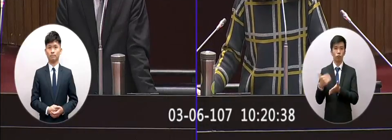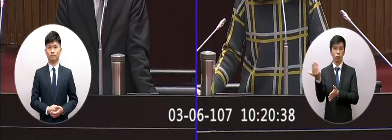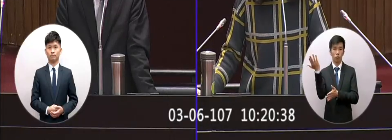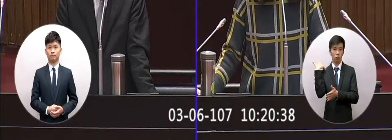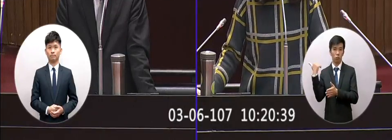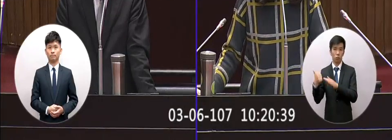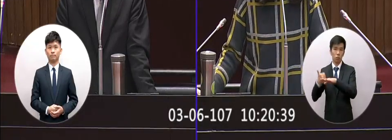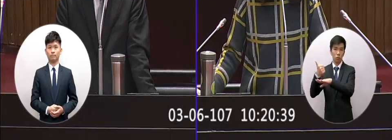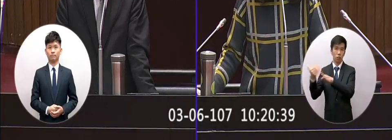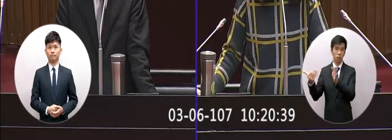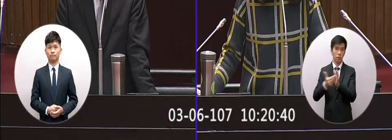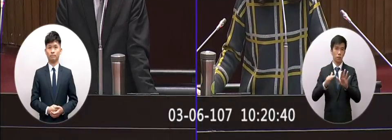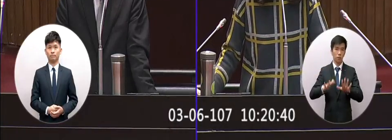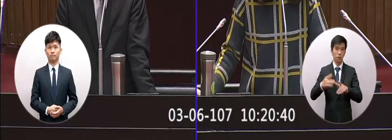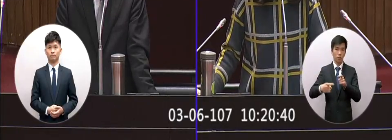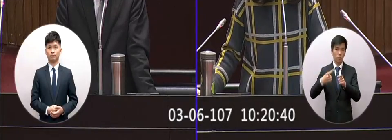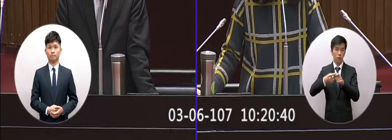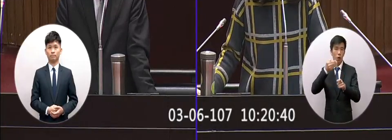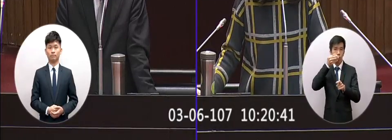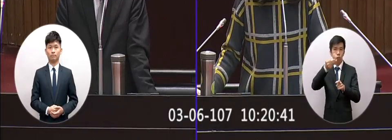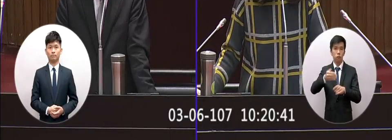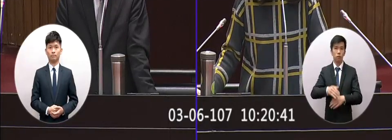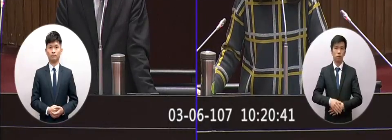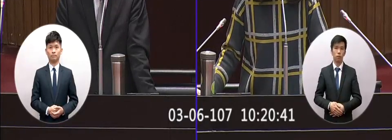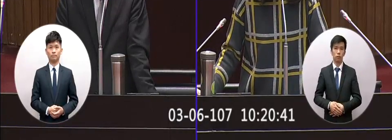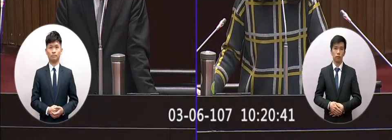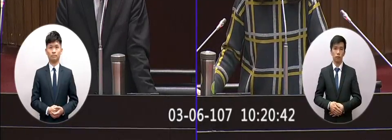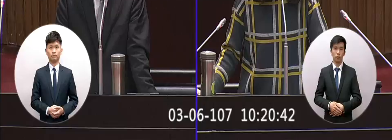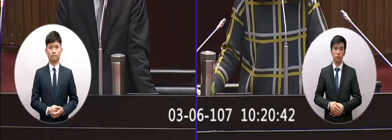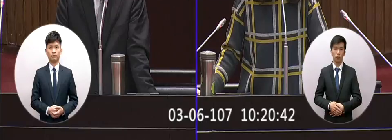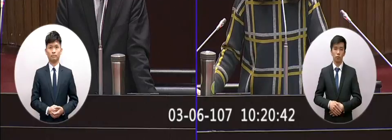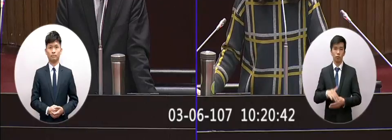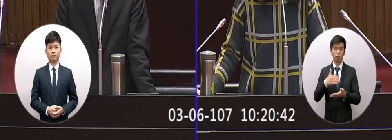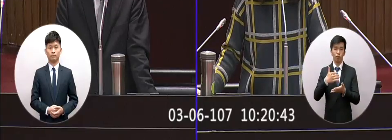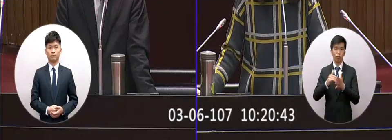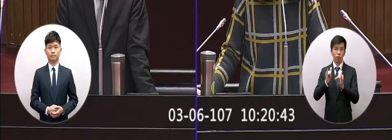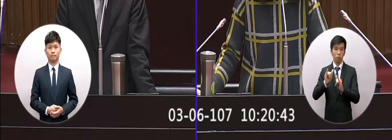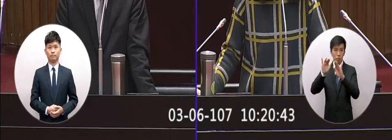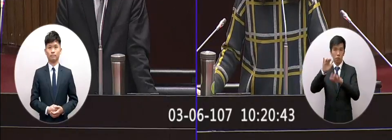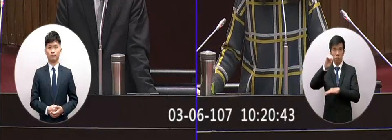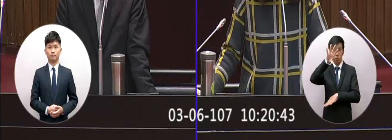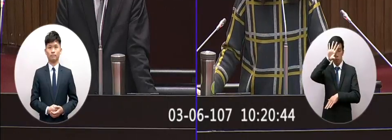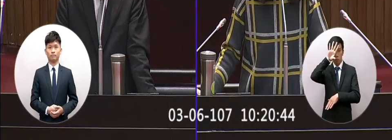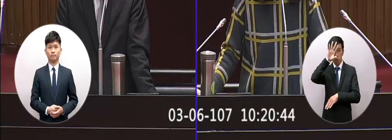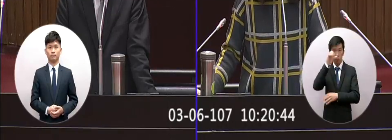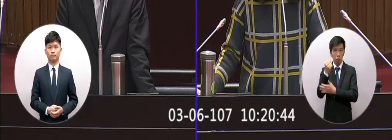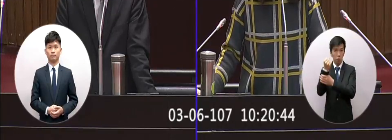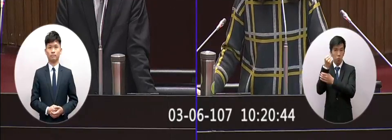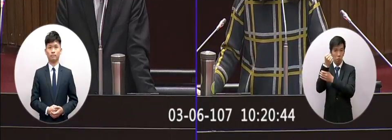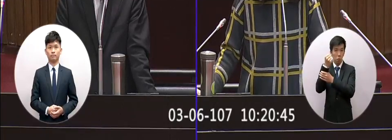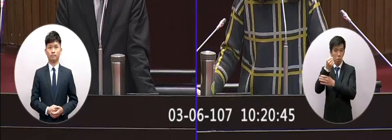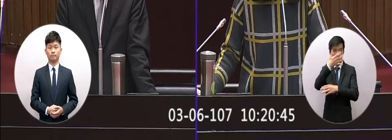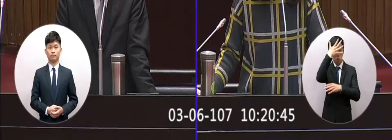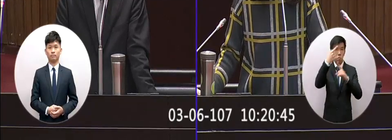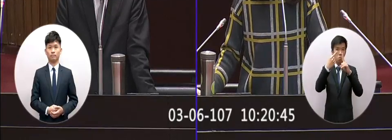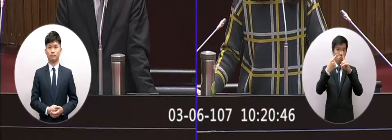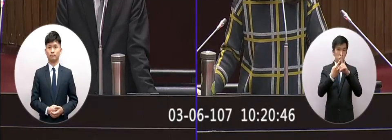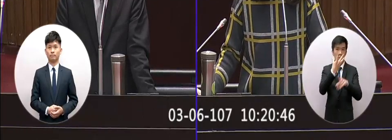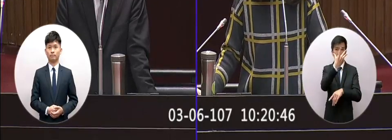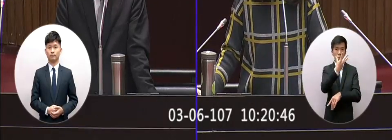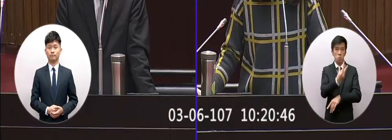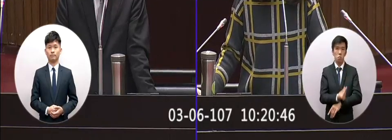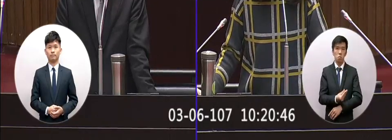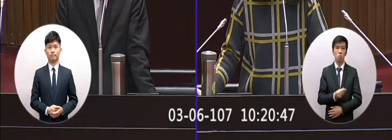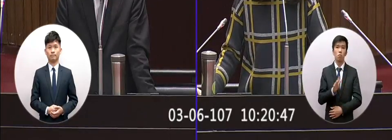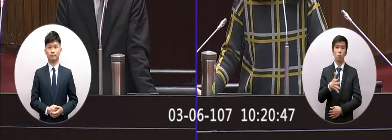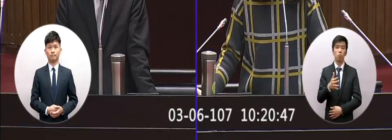其实院长你应该也非常清楚哦，民进党其实流失最多的就是年轻人的支持。好，这在各个